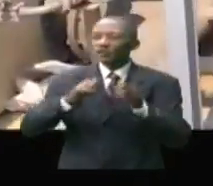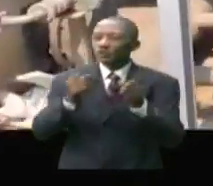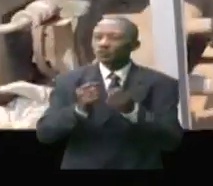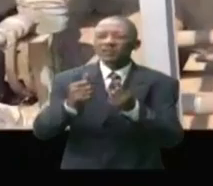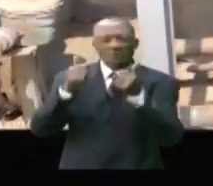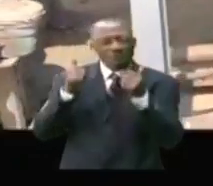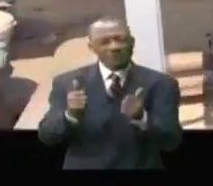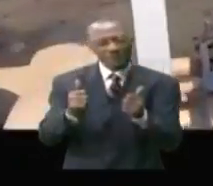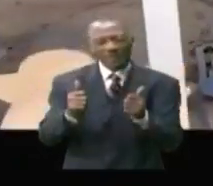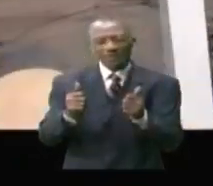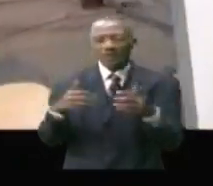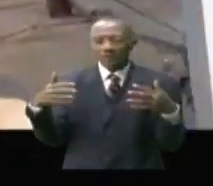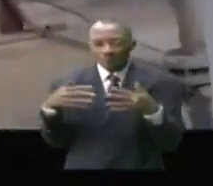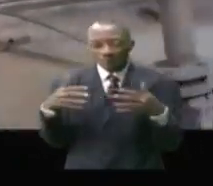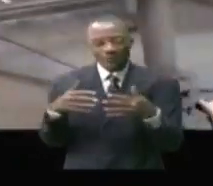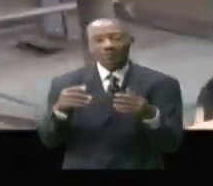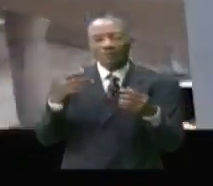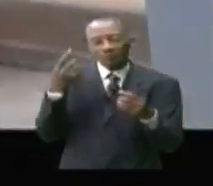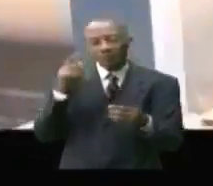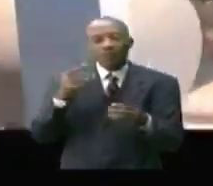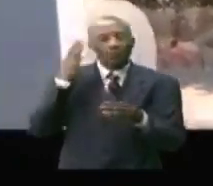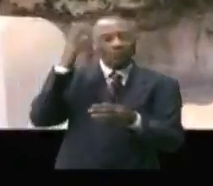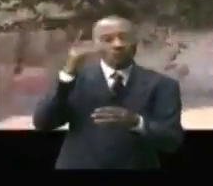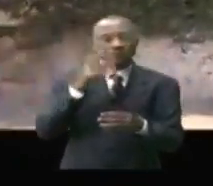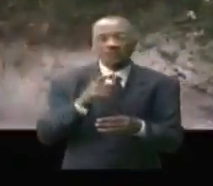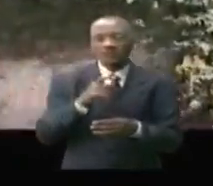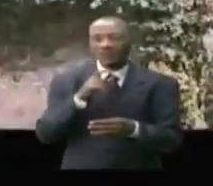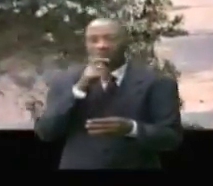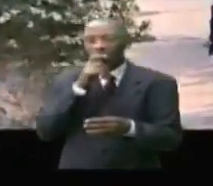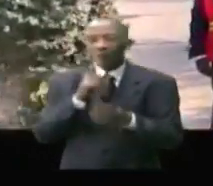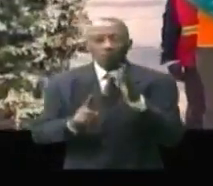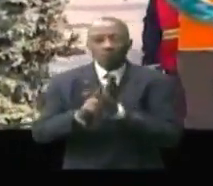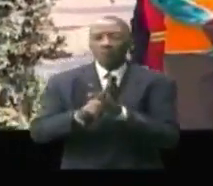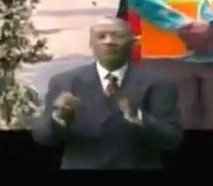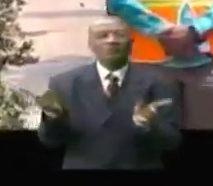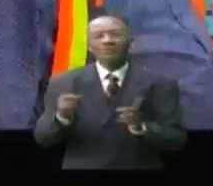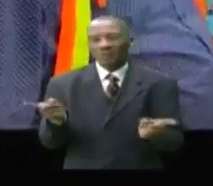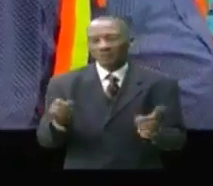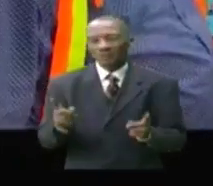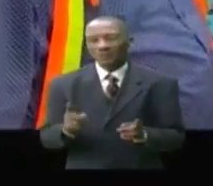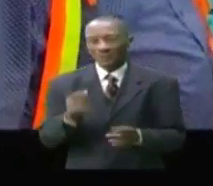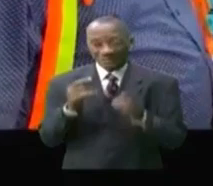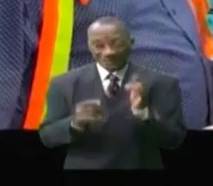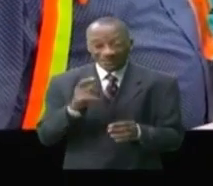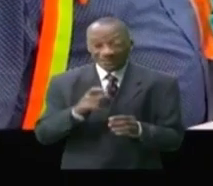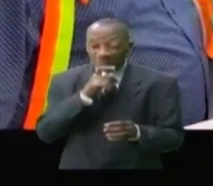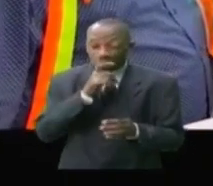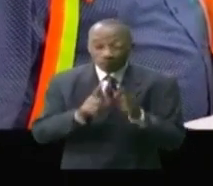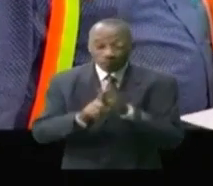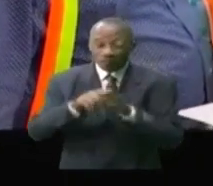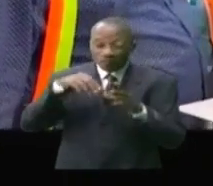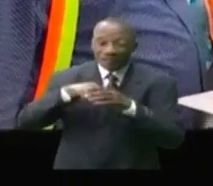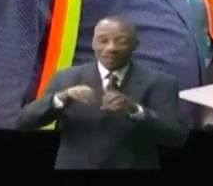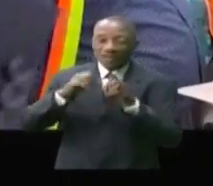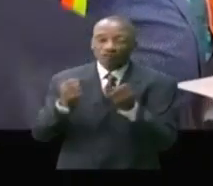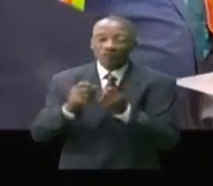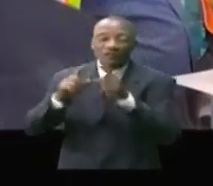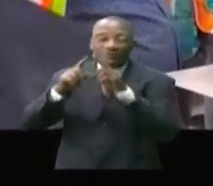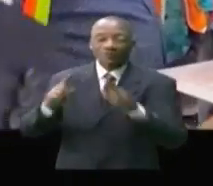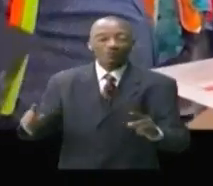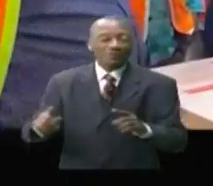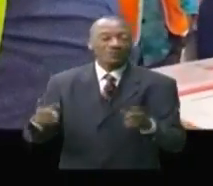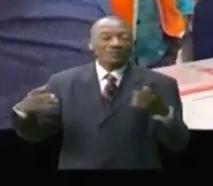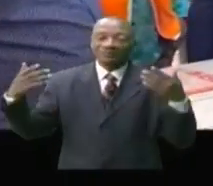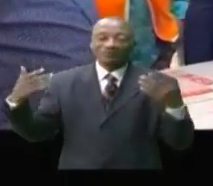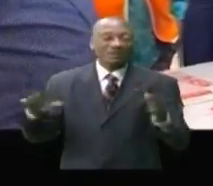ville, a passé au peine fin les appareils anti-incendie tels que les extincteurs, le réseau d'incendie armé,